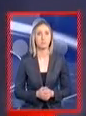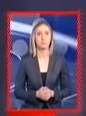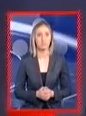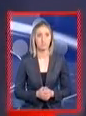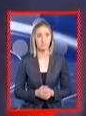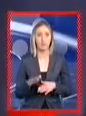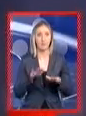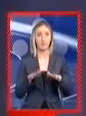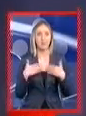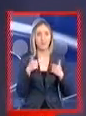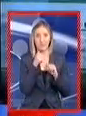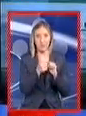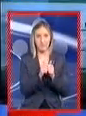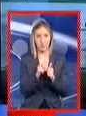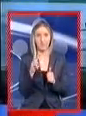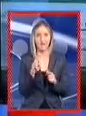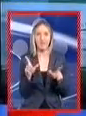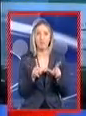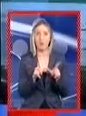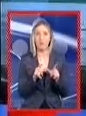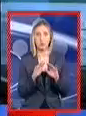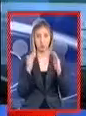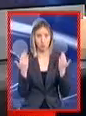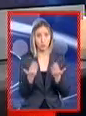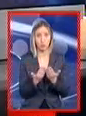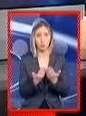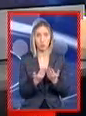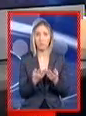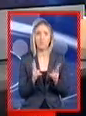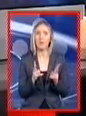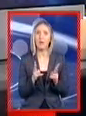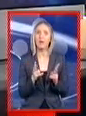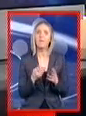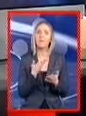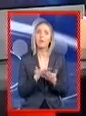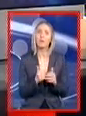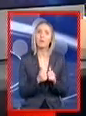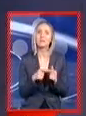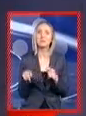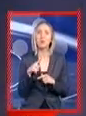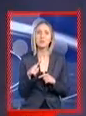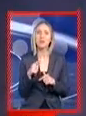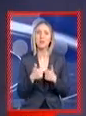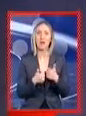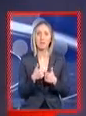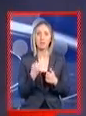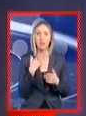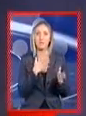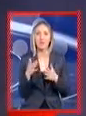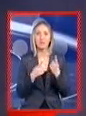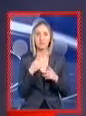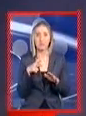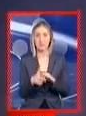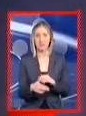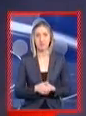Ministar omladine i sporta Vanja Udovičić je sa nama u studiju. Vanja, kakva je preporuka za sportska takmičenja kad se vanredna situacija